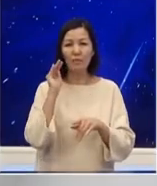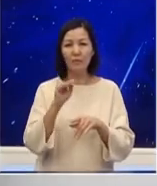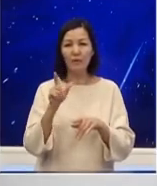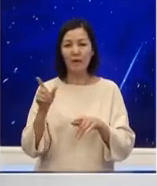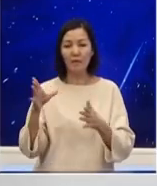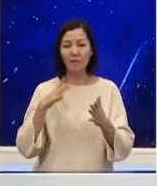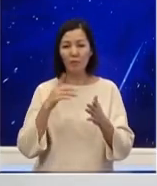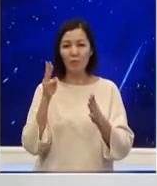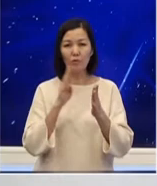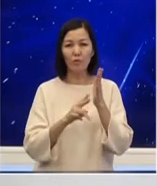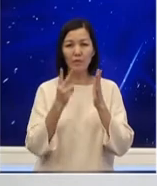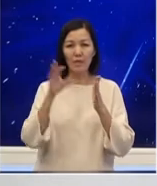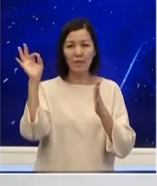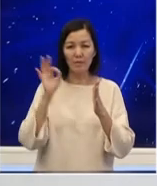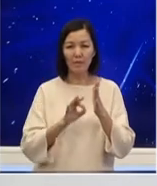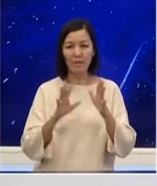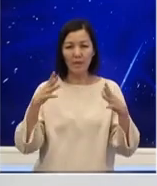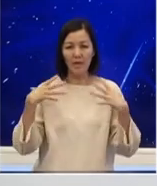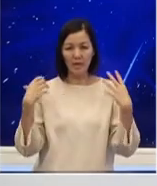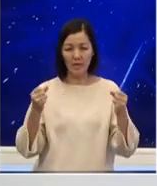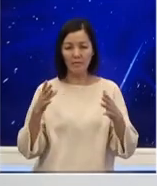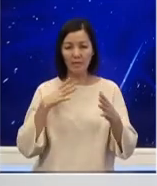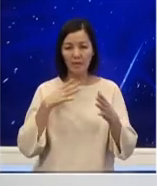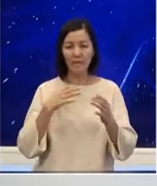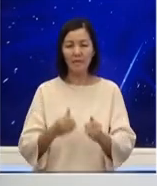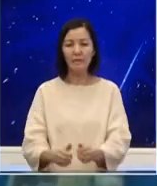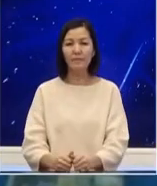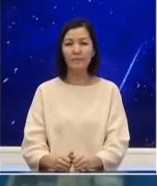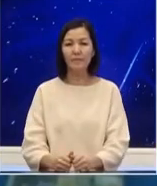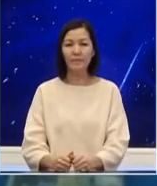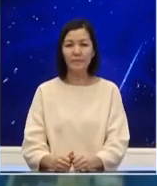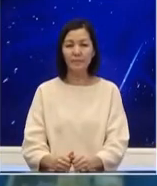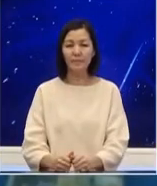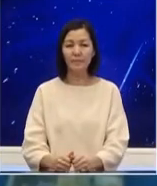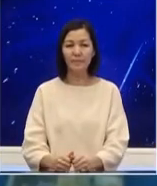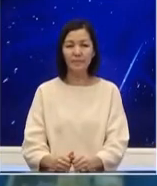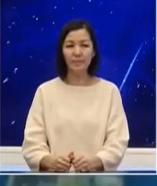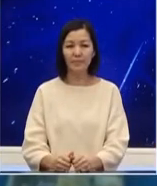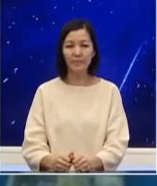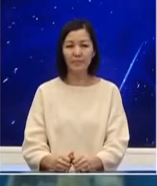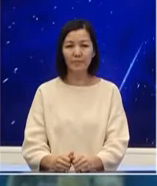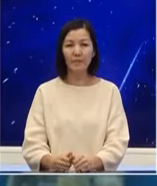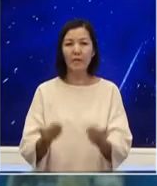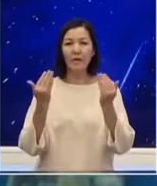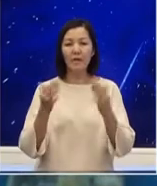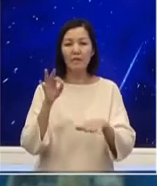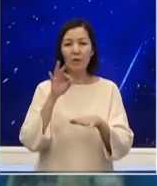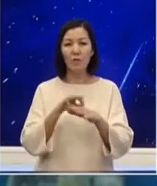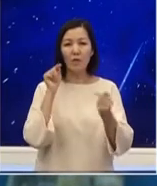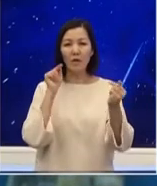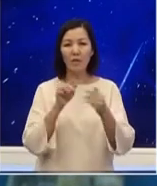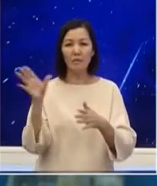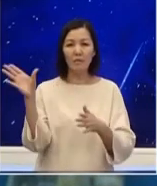асады. Оның 92% айығып қатарға қосылғандар. Қазір індетке қарсы тұру үшін